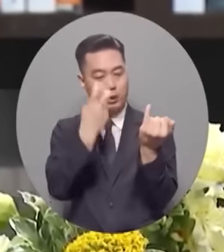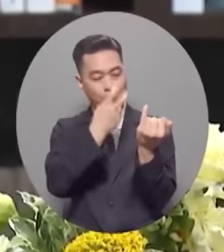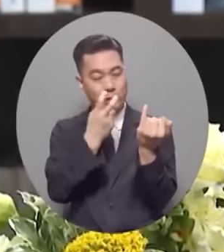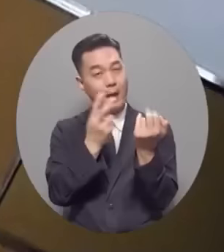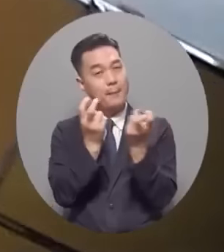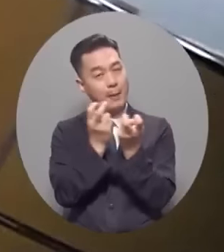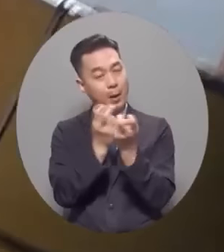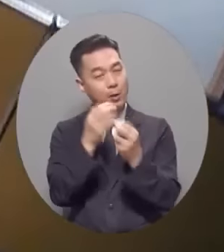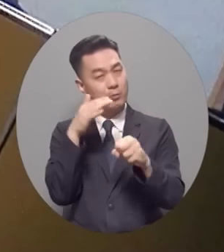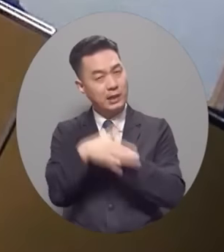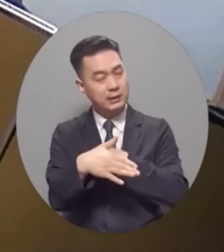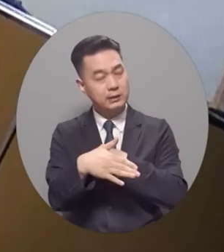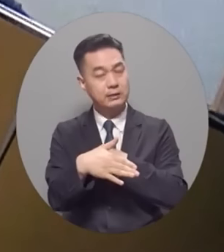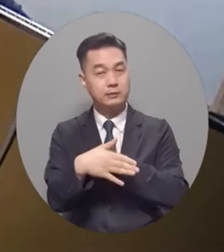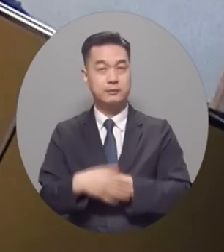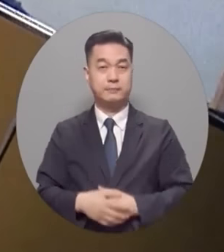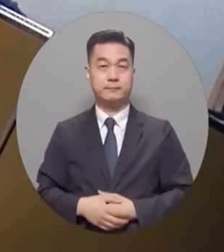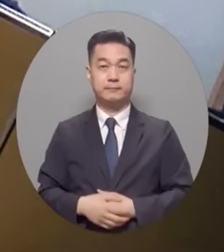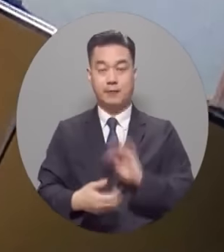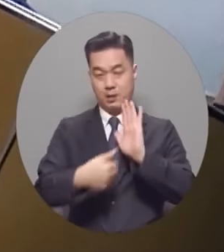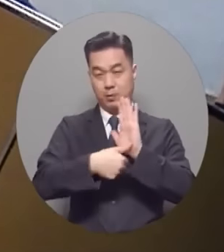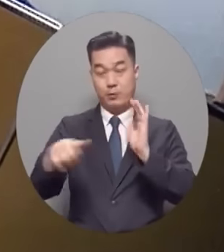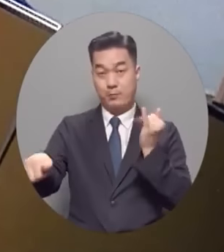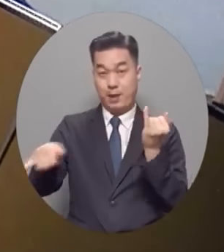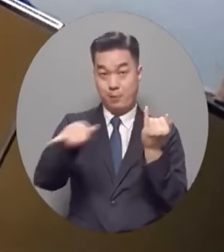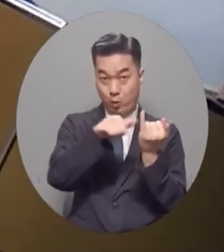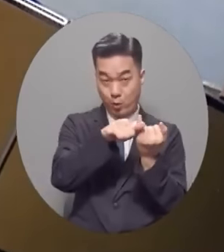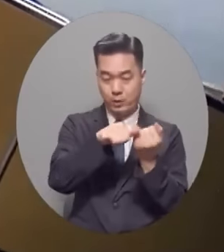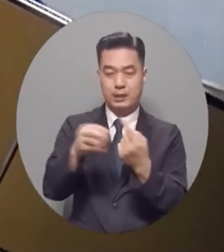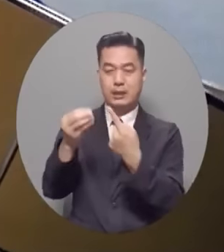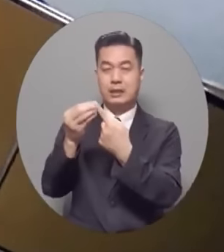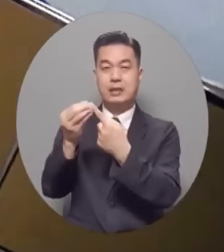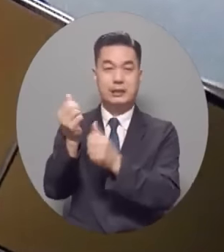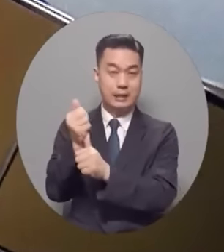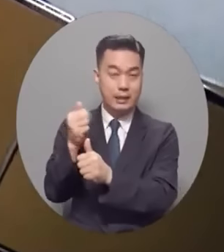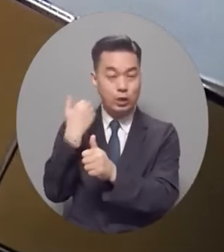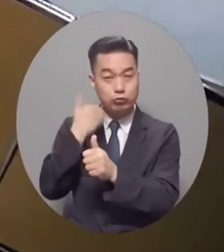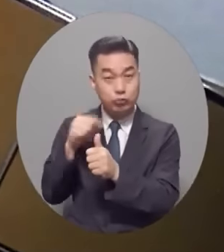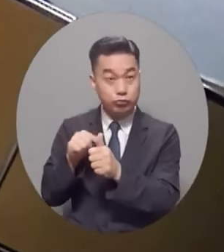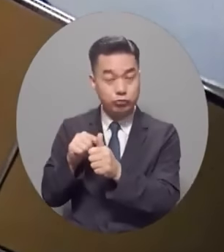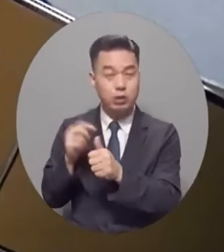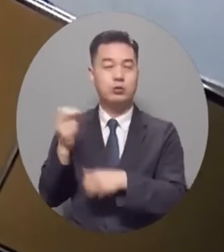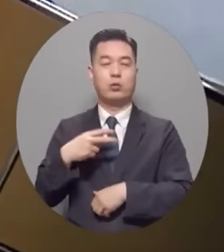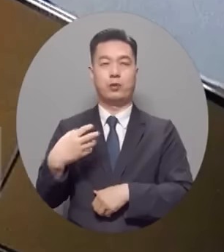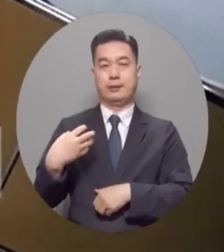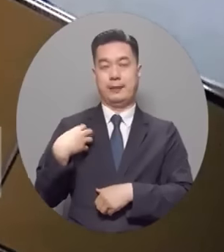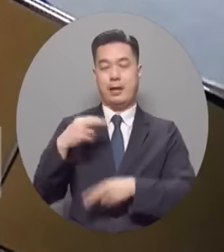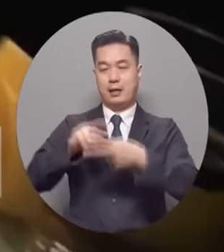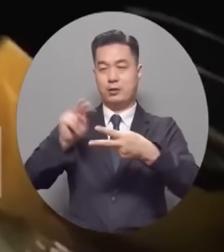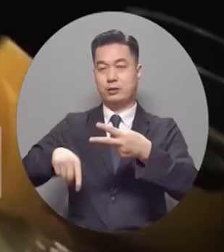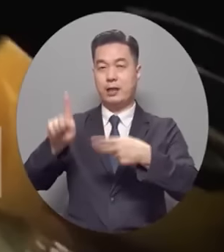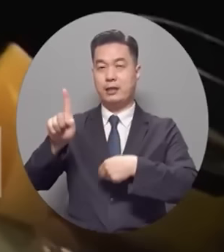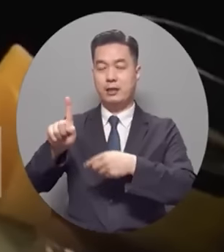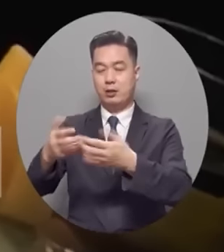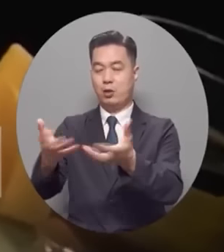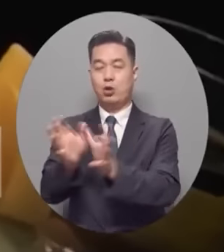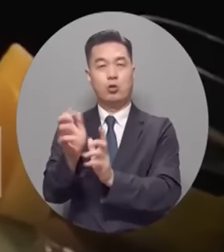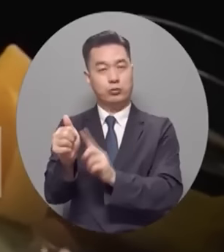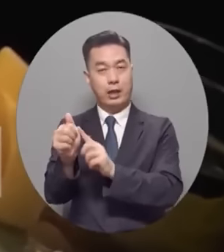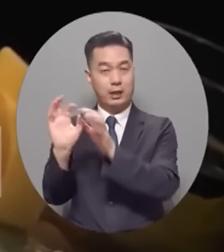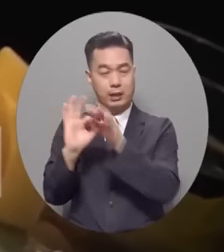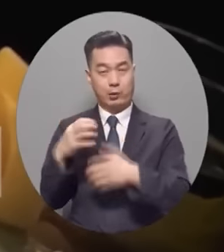쏠립니다. 명품백 수사 실무를 총괄하는 1차장이 누가 될지, 담당 부장인 형사 1부장이 자리를 유지할지가 김 여사에